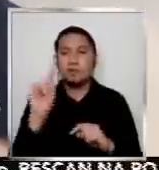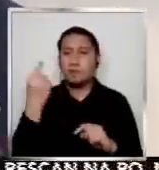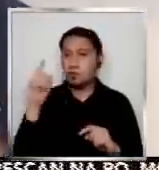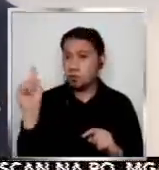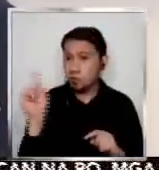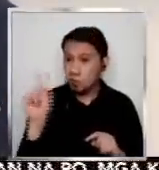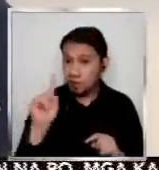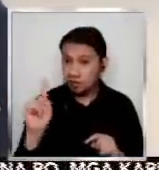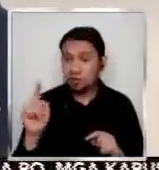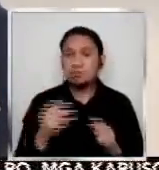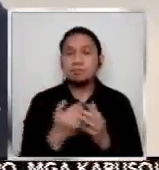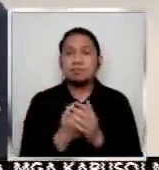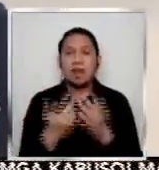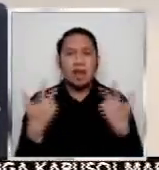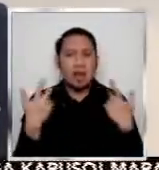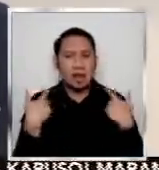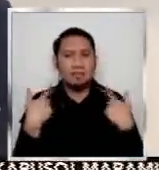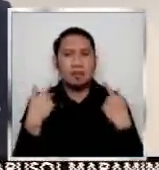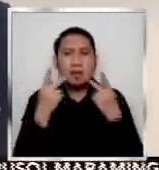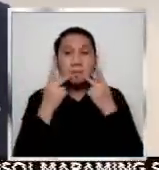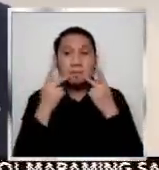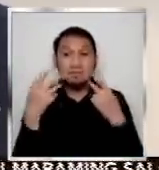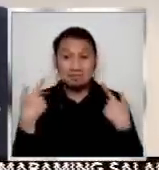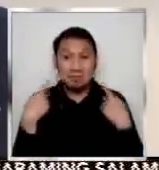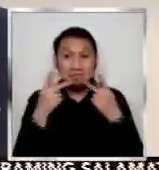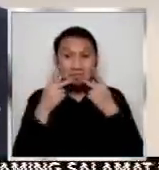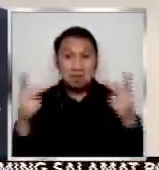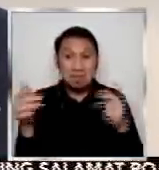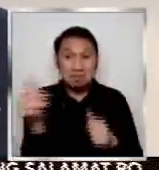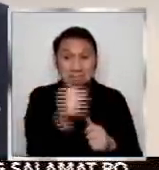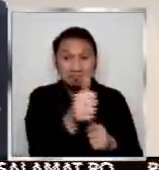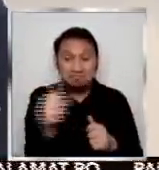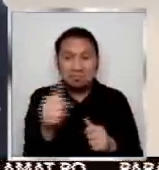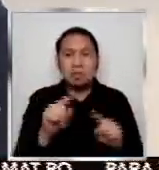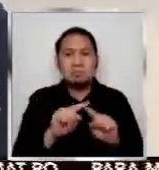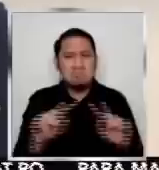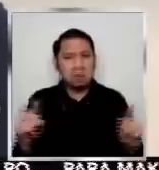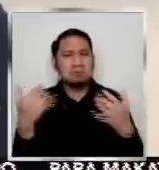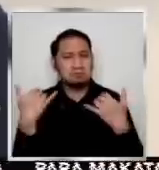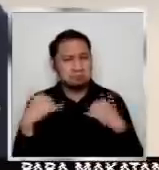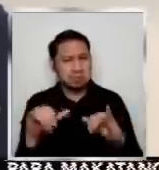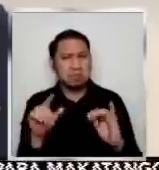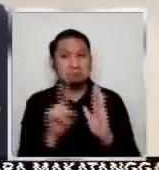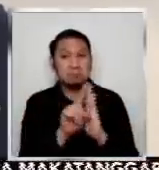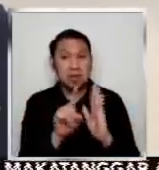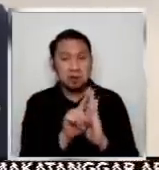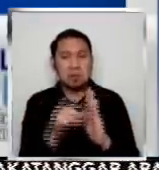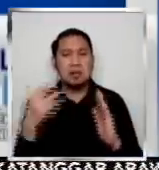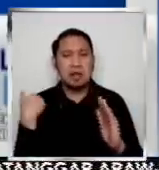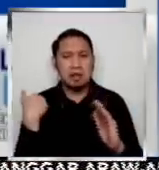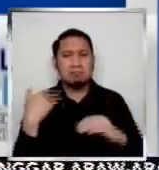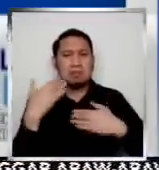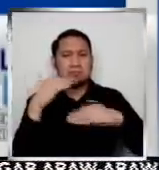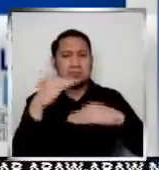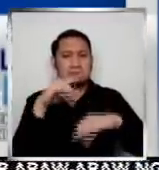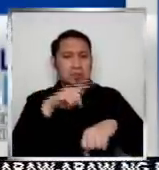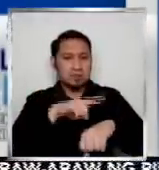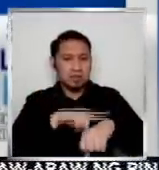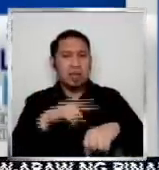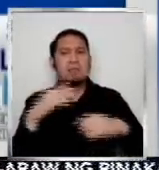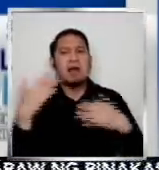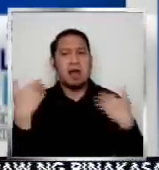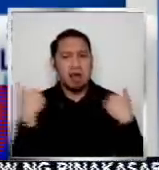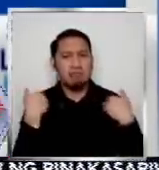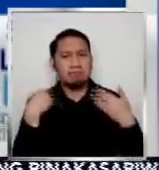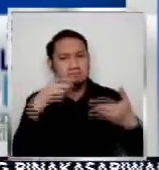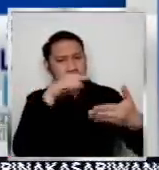ng konting public transportation. Pero may mga bawal pa rin. May curfew at checkpoints pa rin. Yung mga bata po at saka